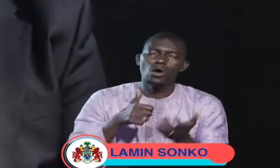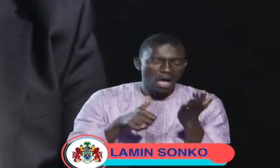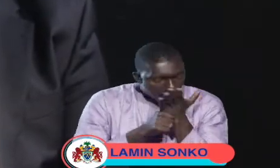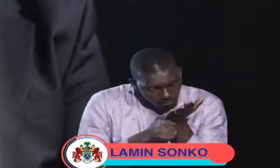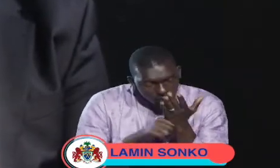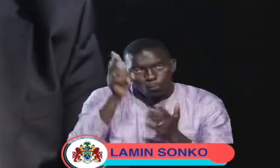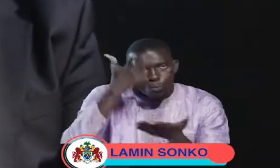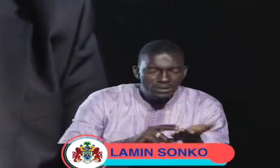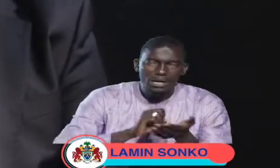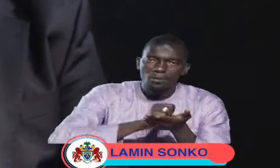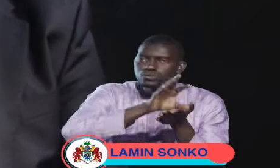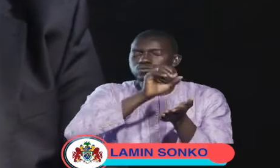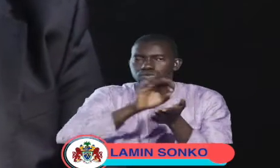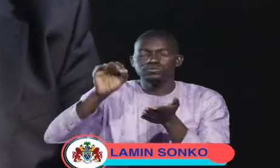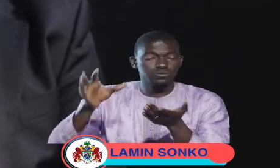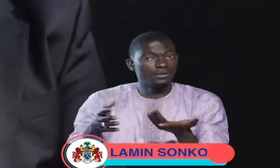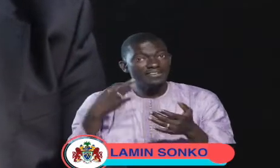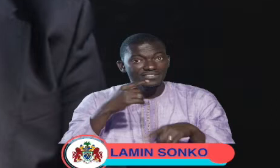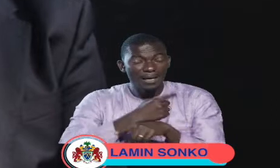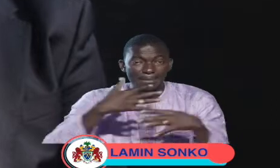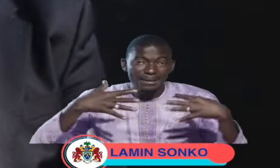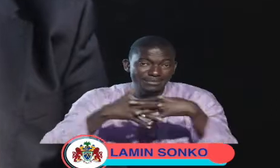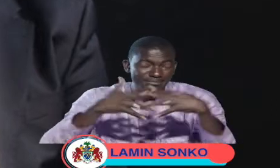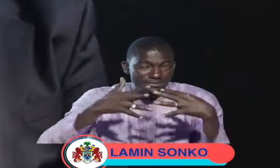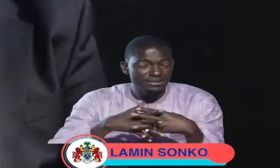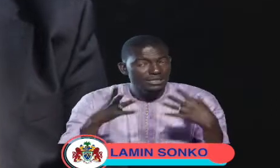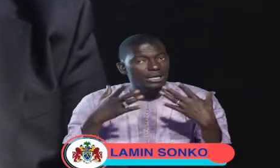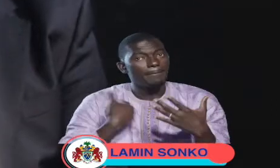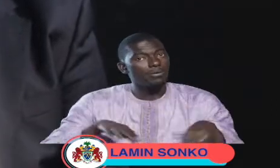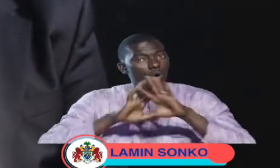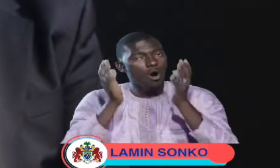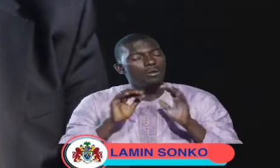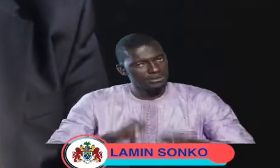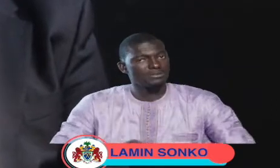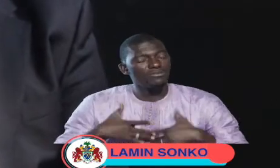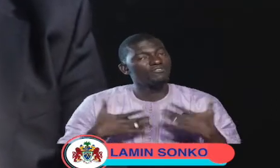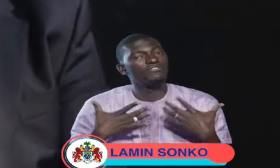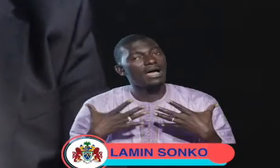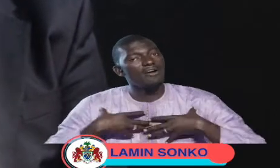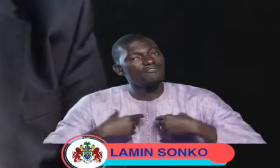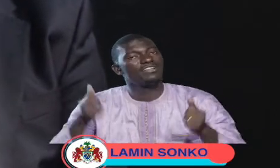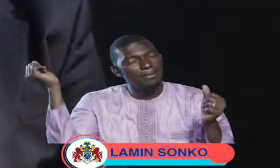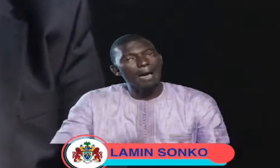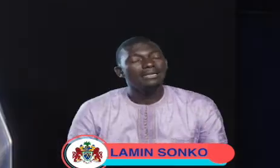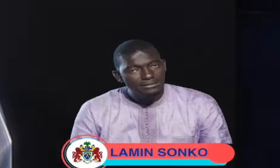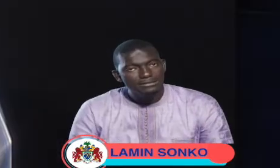gisé dekk bi su jaxassu du ñun rek ñoko yegg dé ñu ñëpp ko yegg so su boba nañ bayyi lolu nak en fak